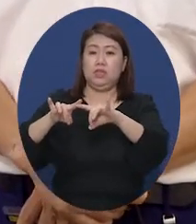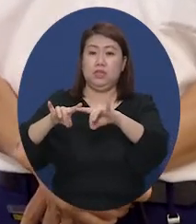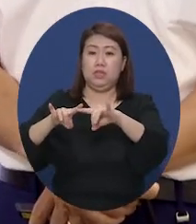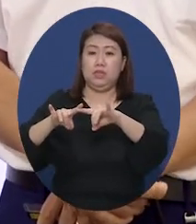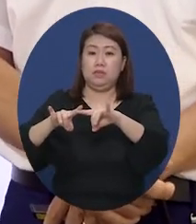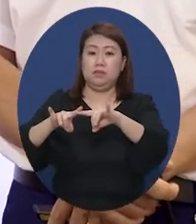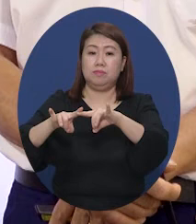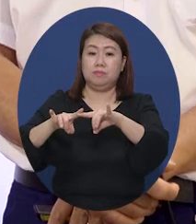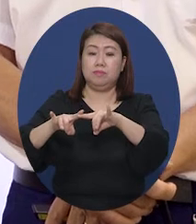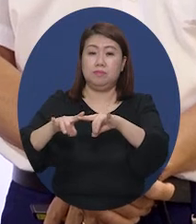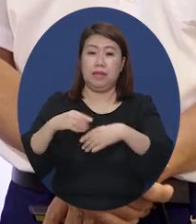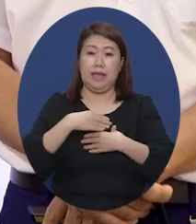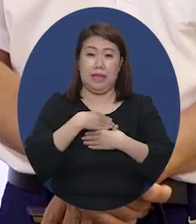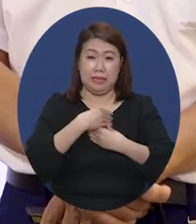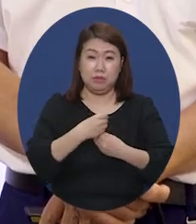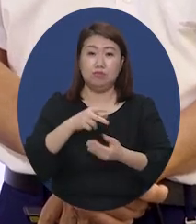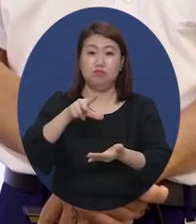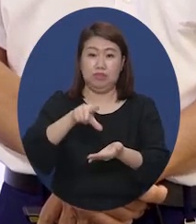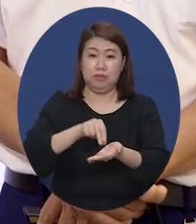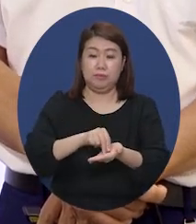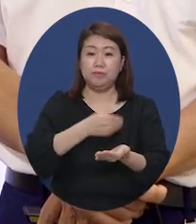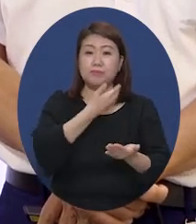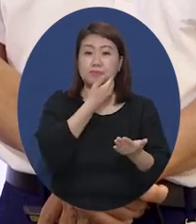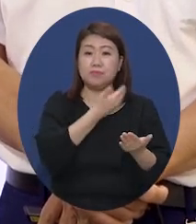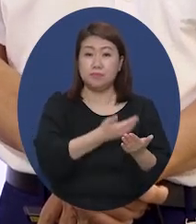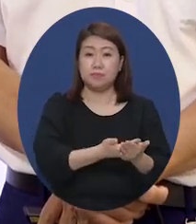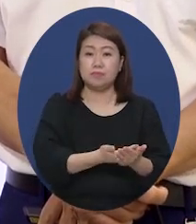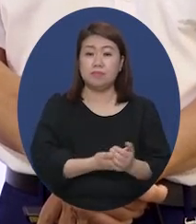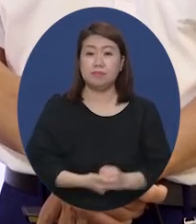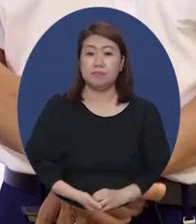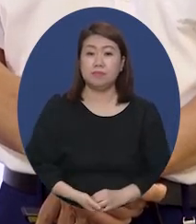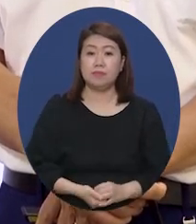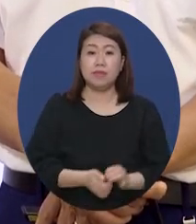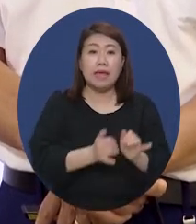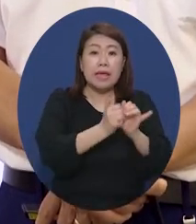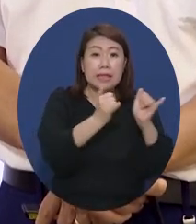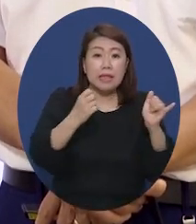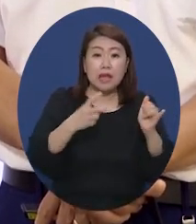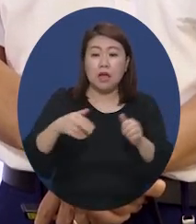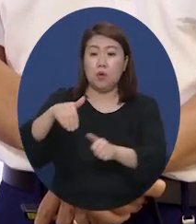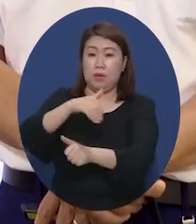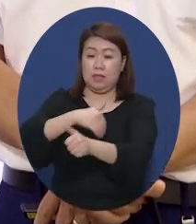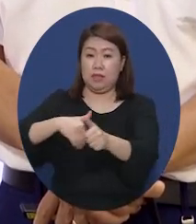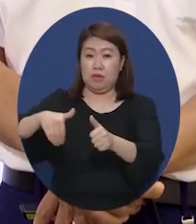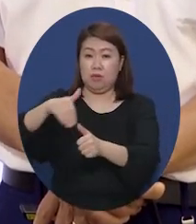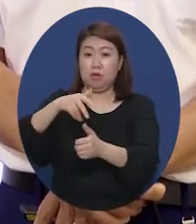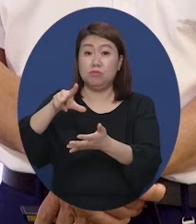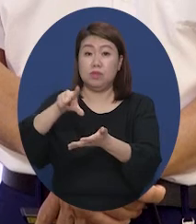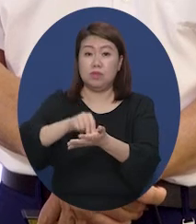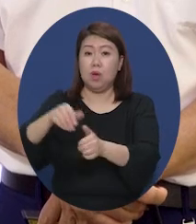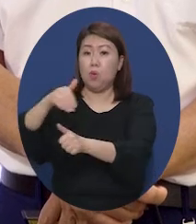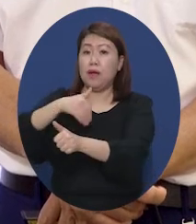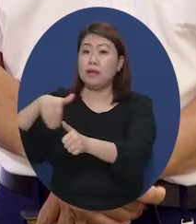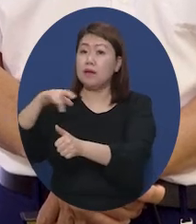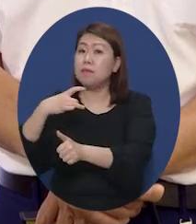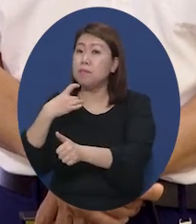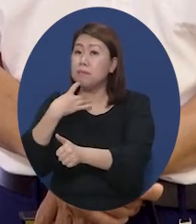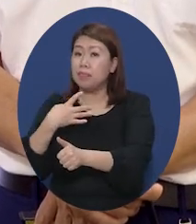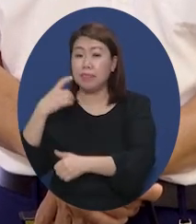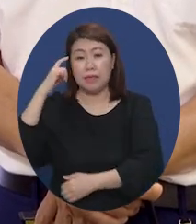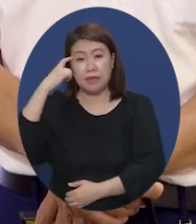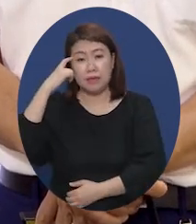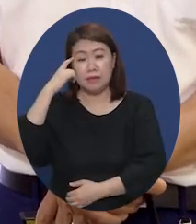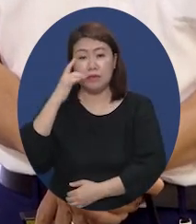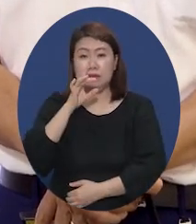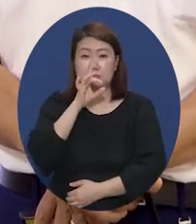해결의 열쇠가 될 것이다. 즉, 인간과 환경의 문제에 있어서 환경만을 생각해서도 안 된다는